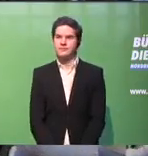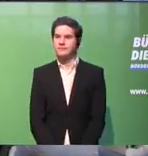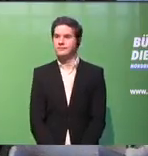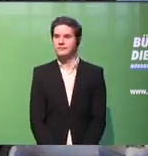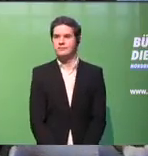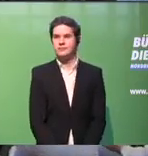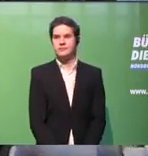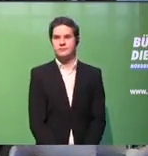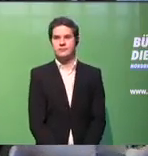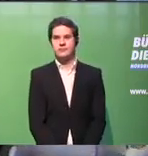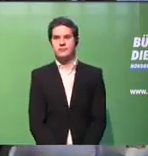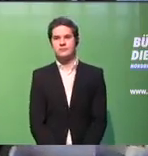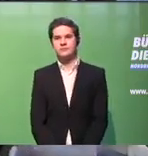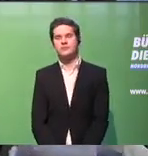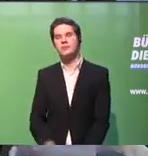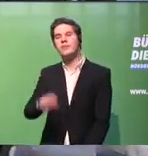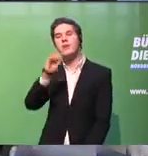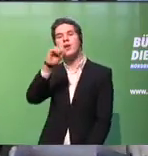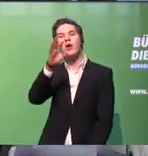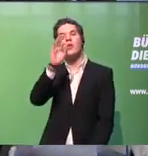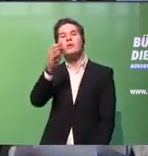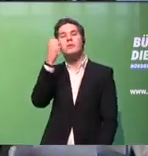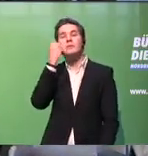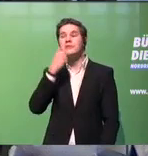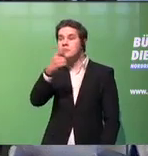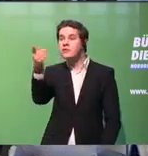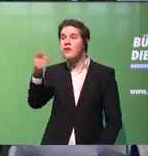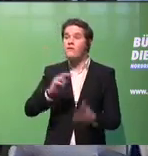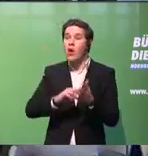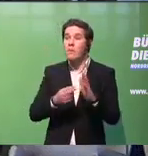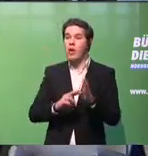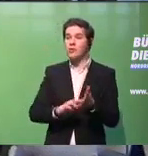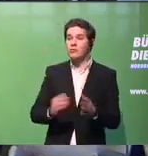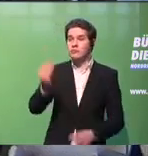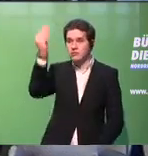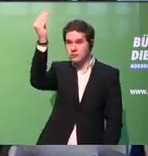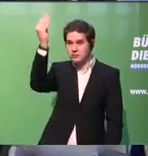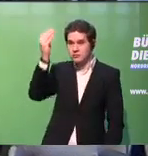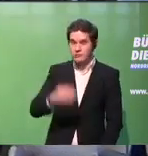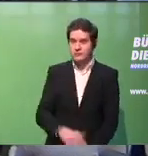Genau, haltet bitte weiterhin eure Stimmkarten und die Stimmzettel hoch, wenn ihr noch nicht